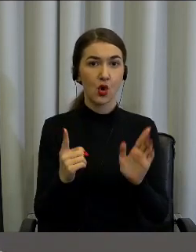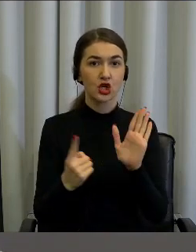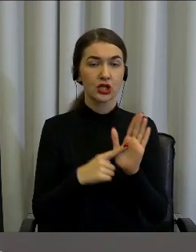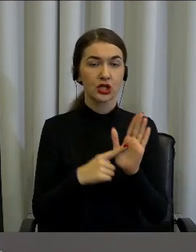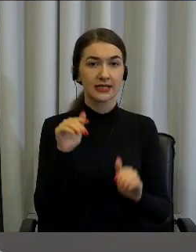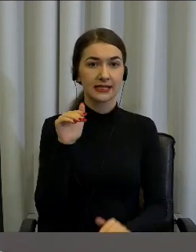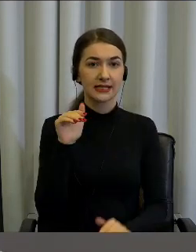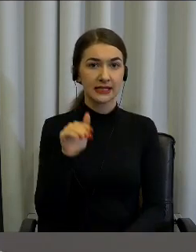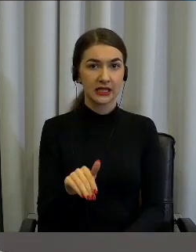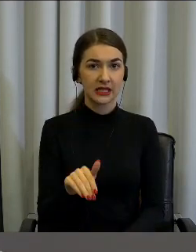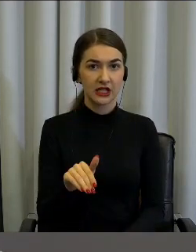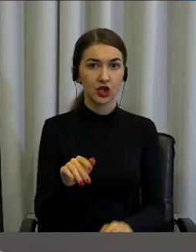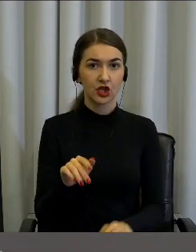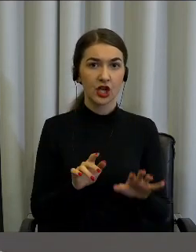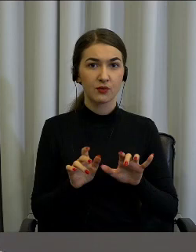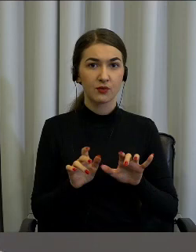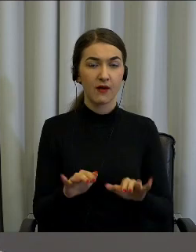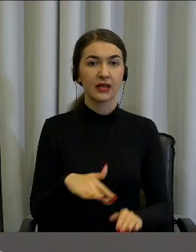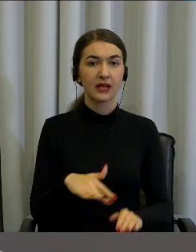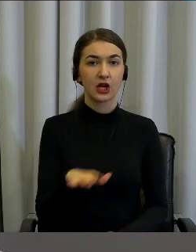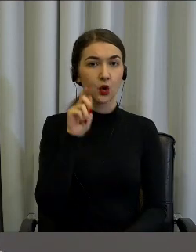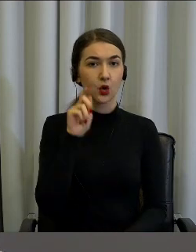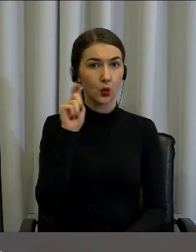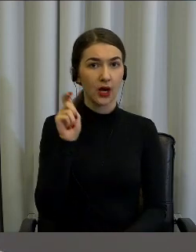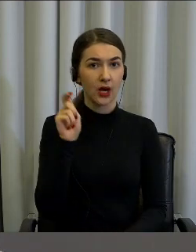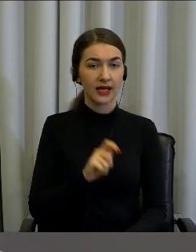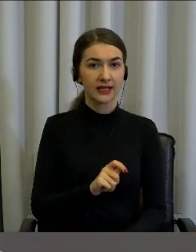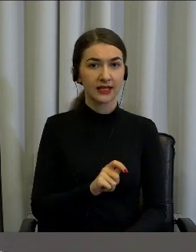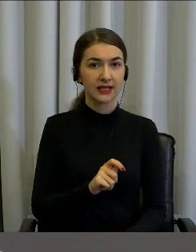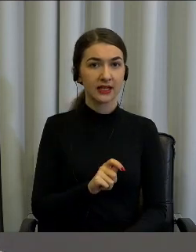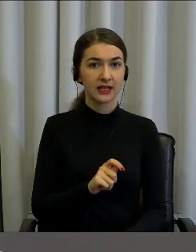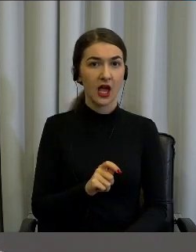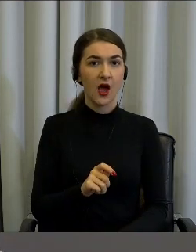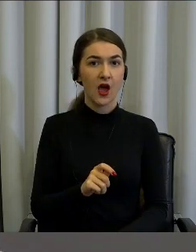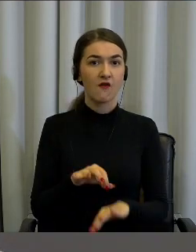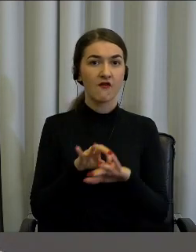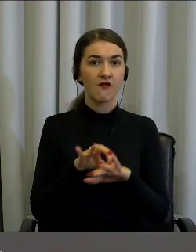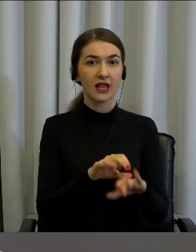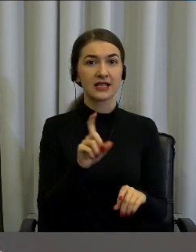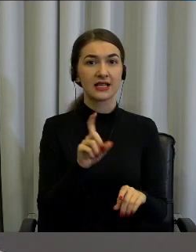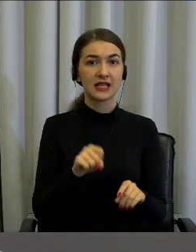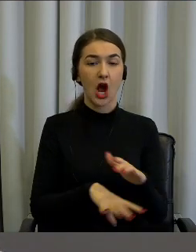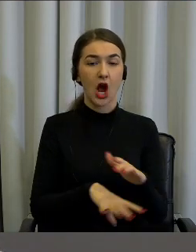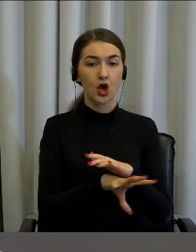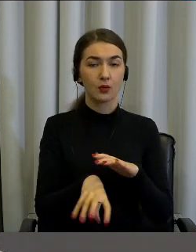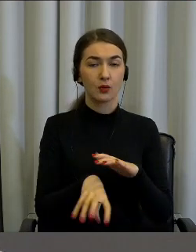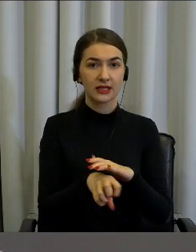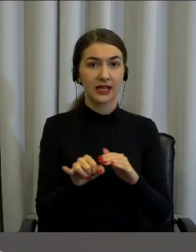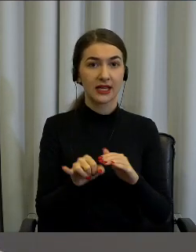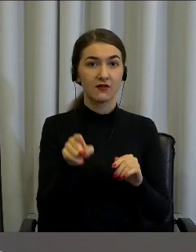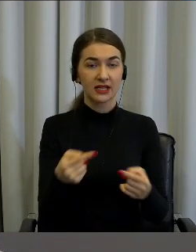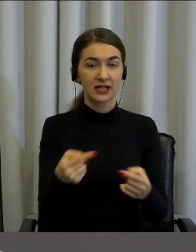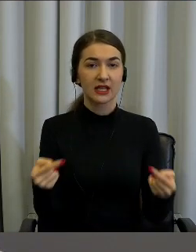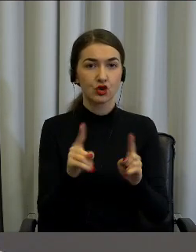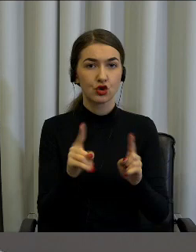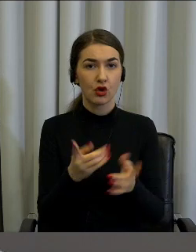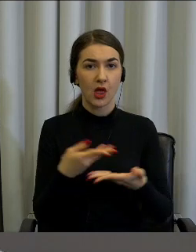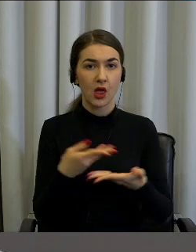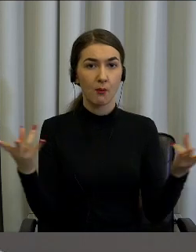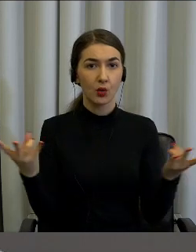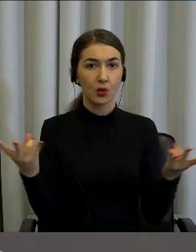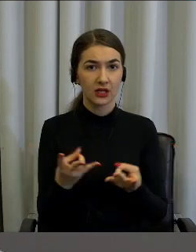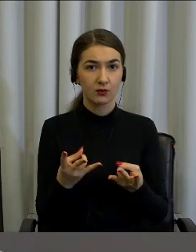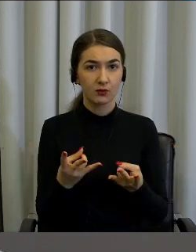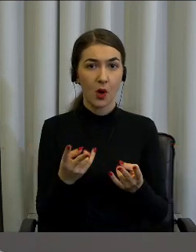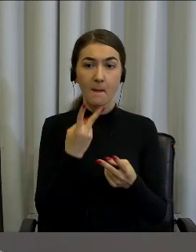000 справ на території України ввели за колабораціонізм і ви зазначили що нам потрібно